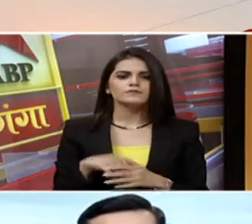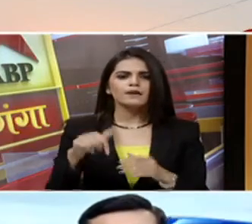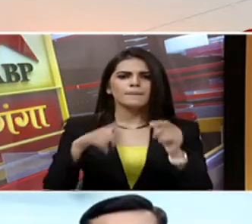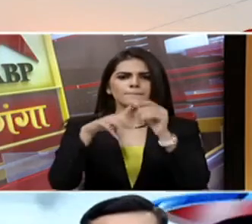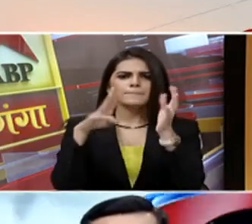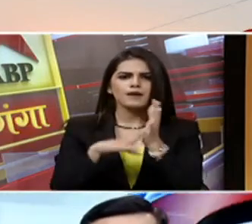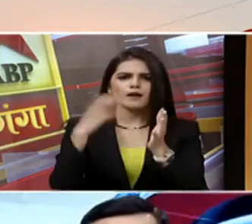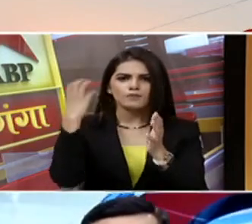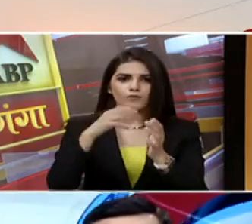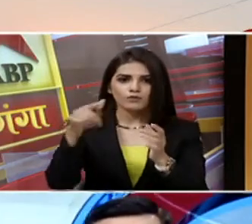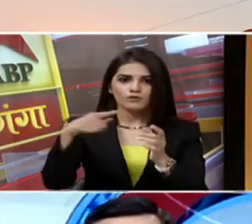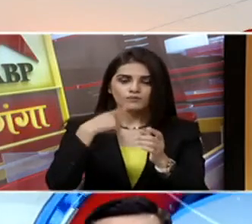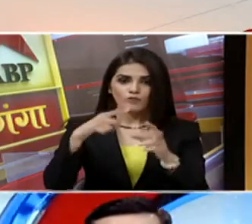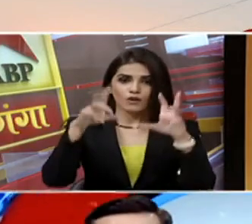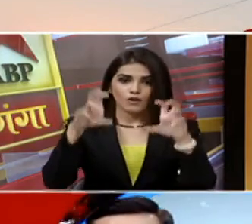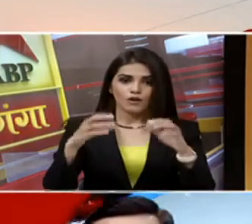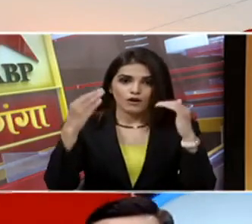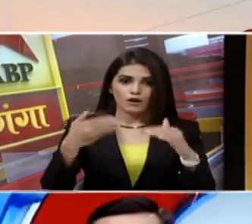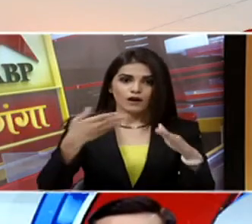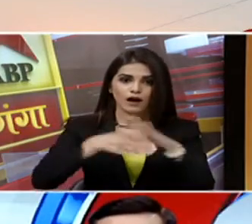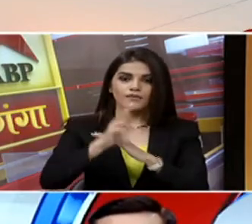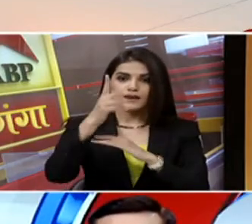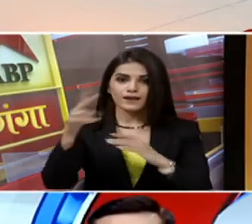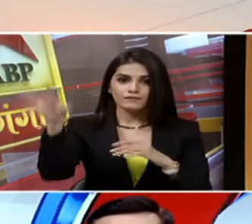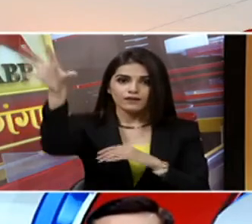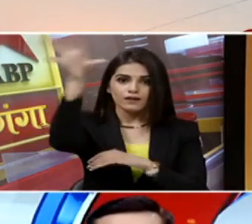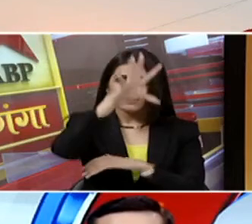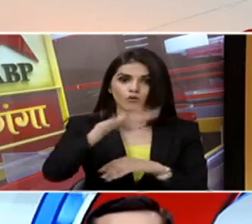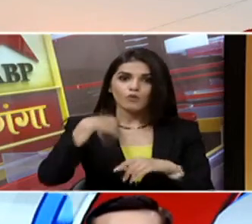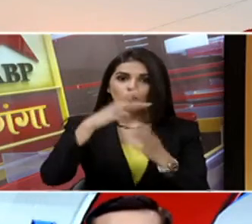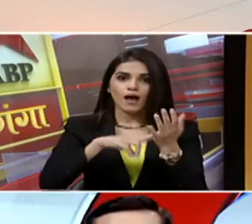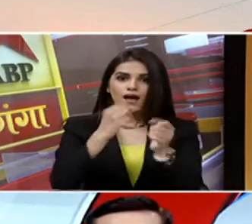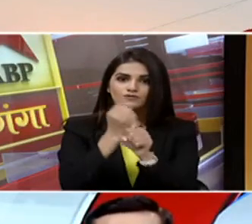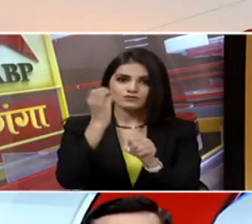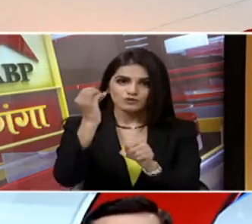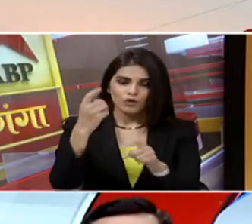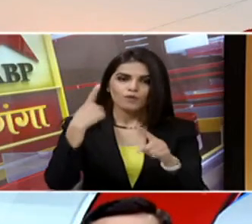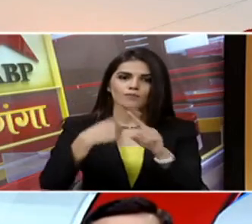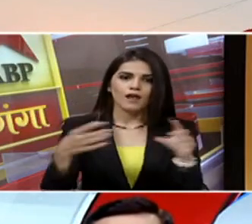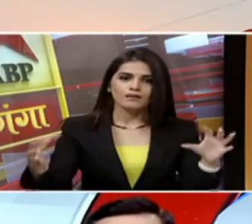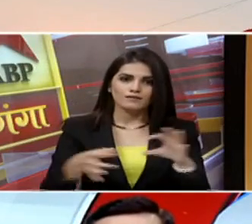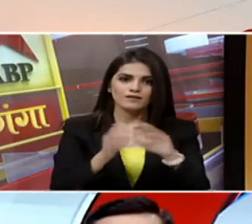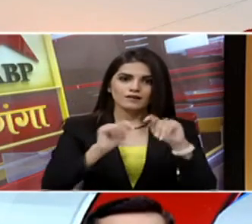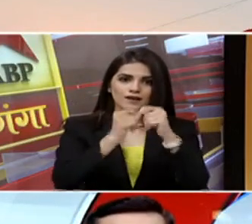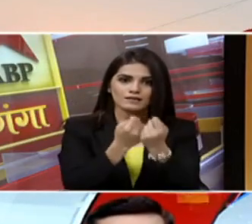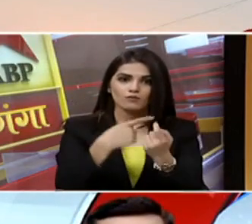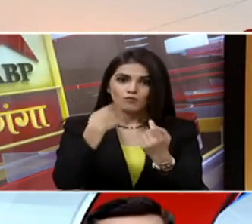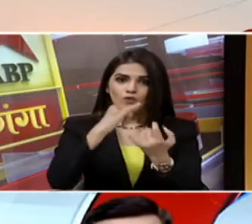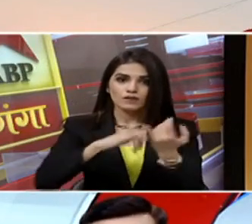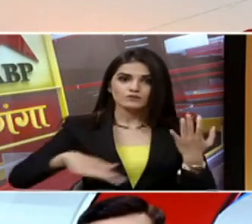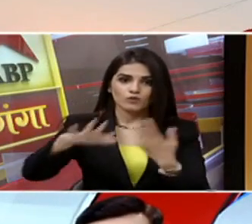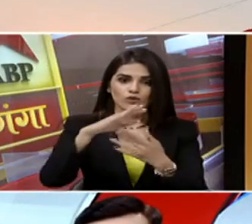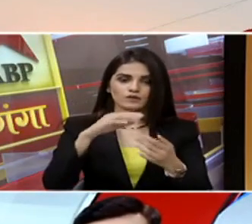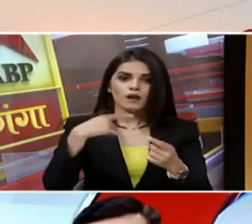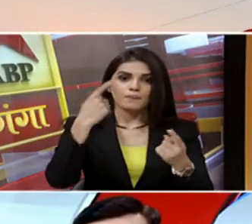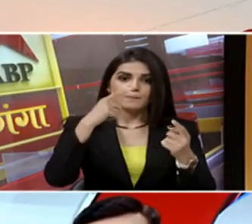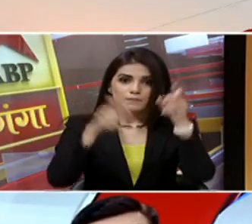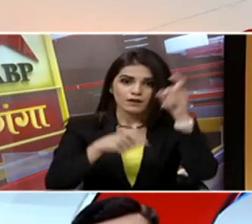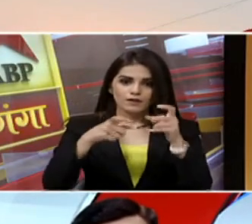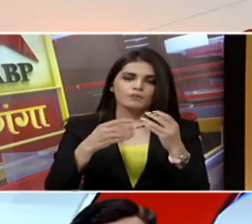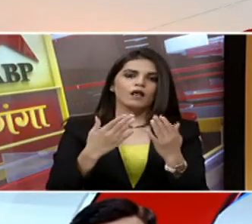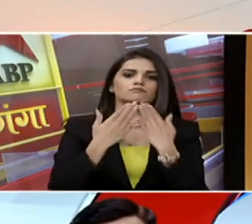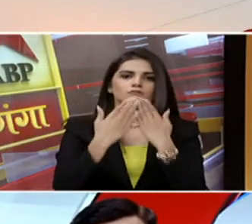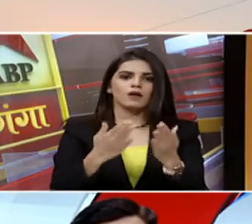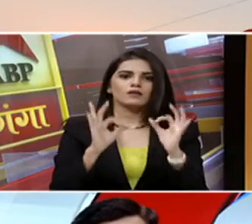प्रधानमंत्री ने लॉन्ग गाउन के दौरान अलग-अलग संस्थाओं के प्रतिनिधि के सामाजिक कार्यों की तारीफ की